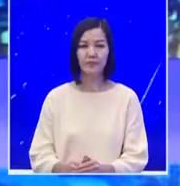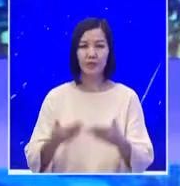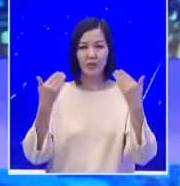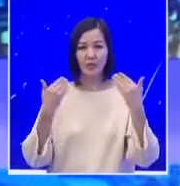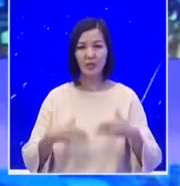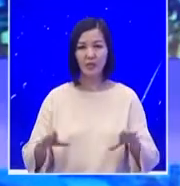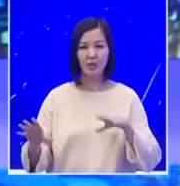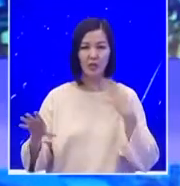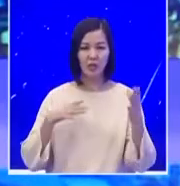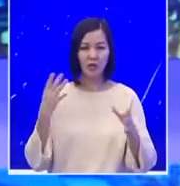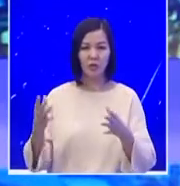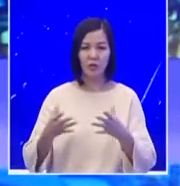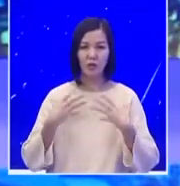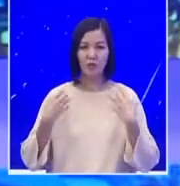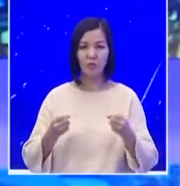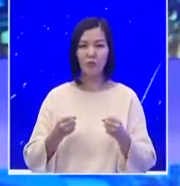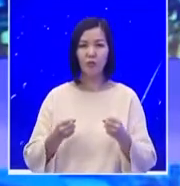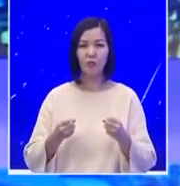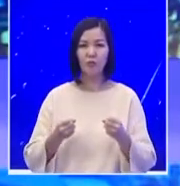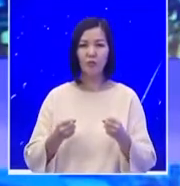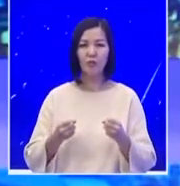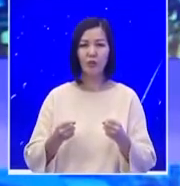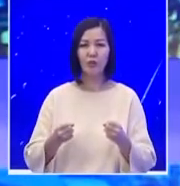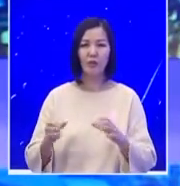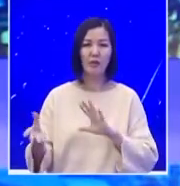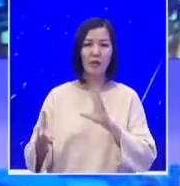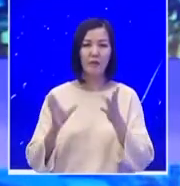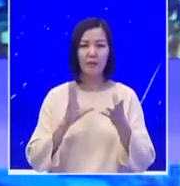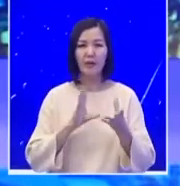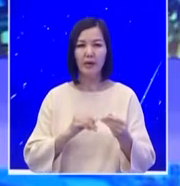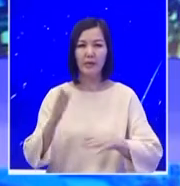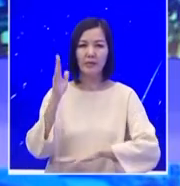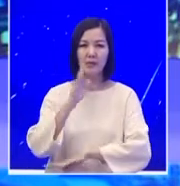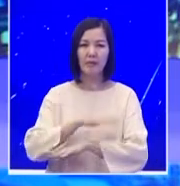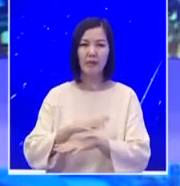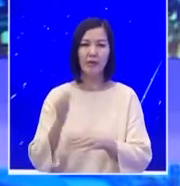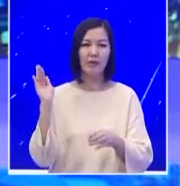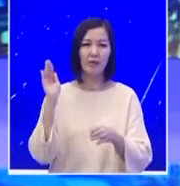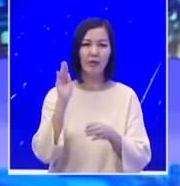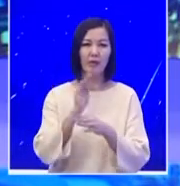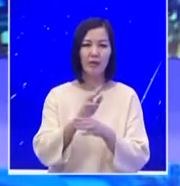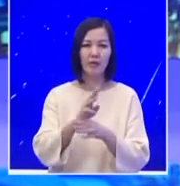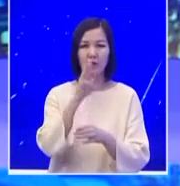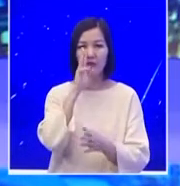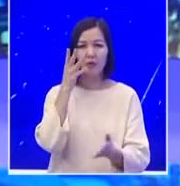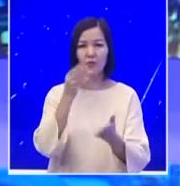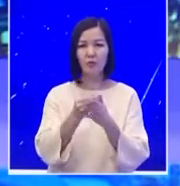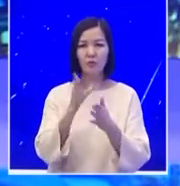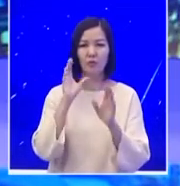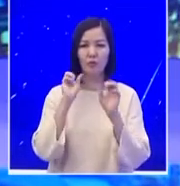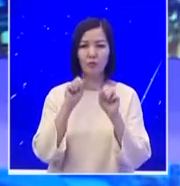Дене шынықтыру және спорт бойынша сыныптан тыс сабақтарды жүргізген үшін мұғалімдерге қосымша ақы берілуі мүмкін. Сонымен